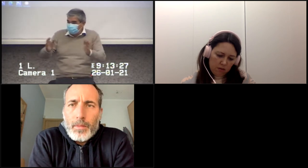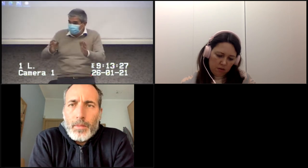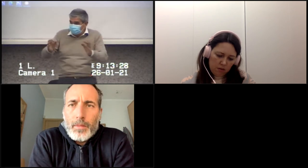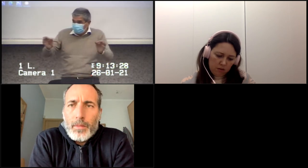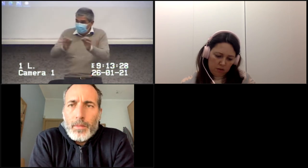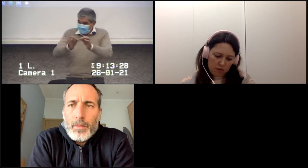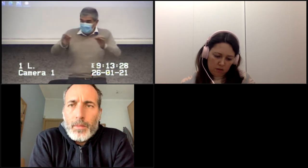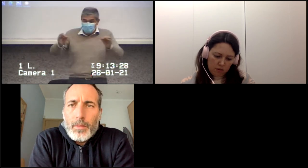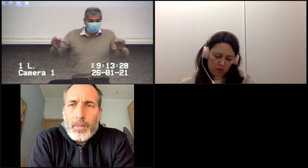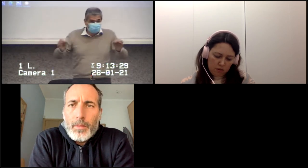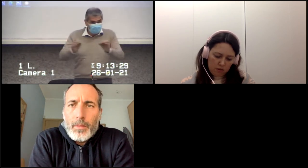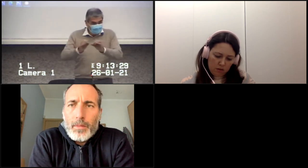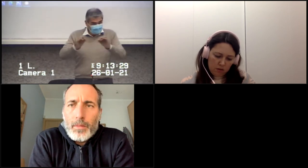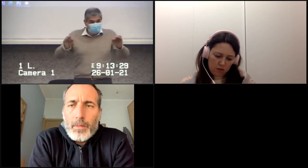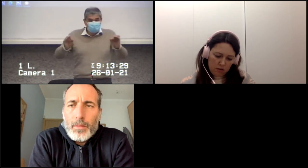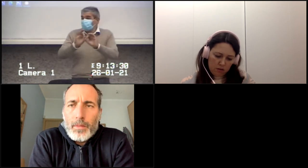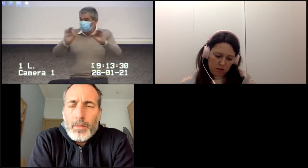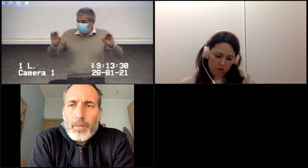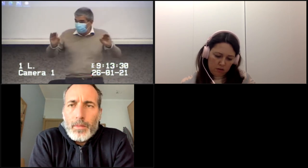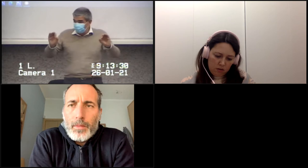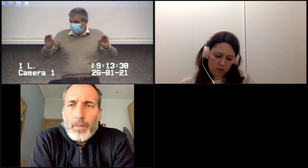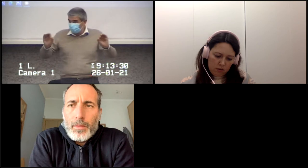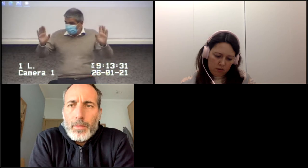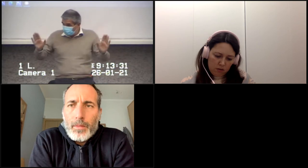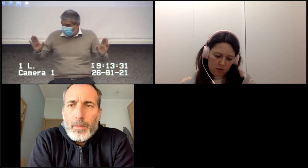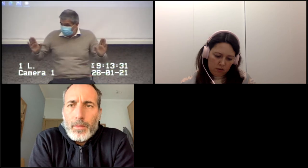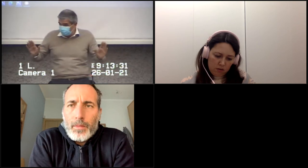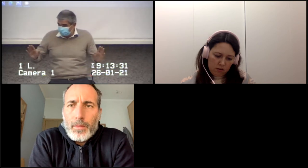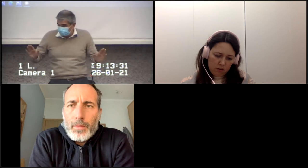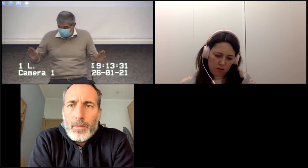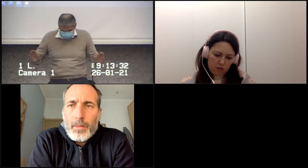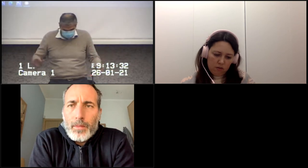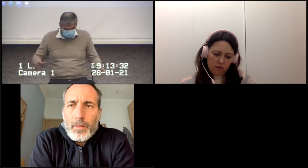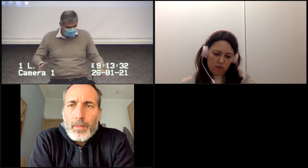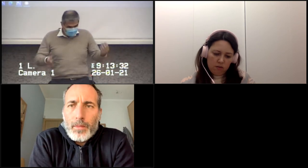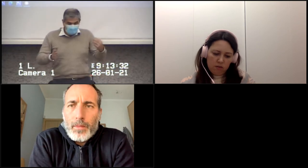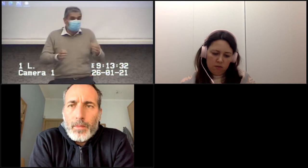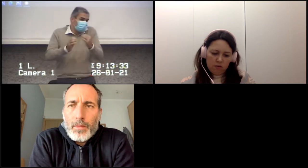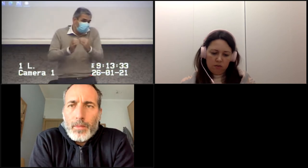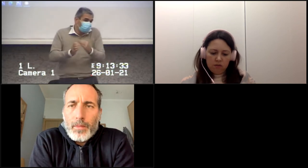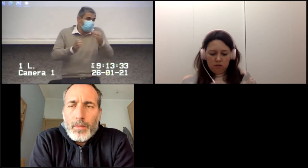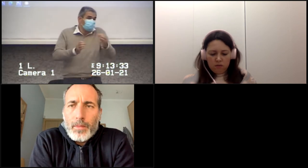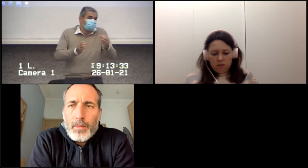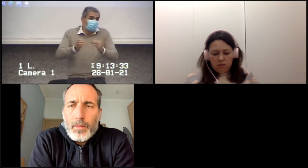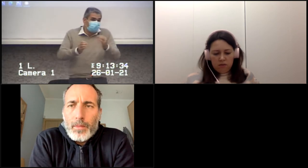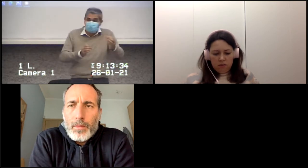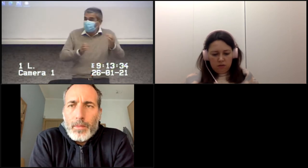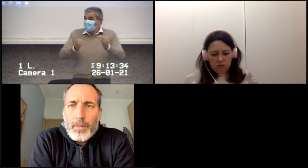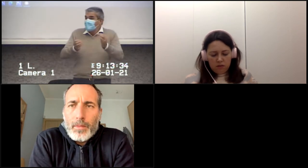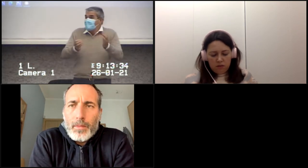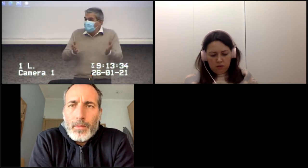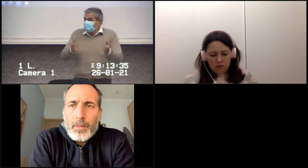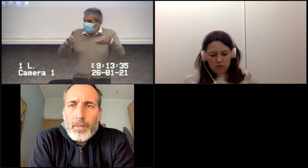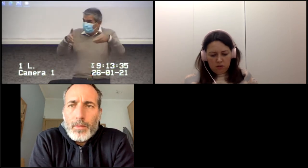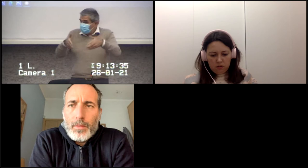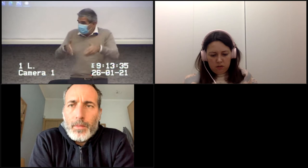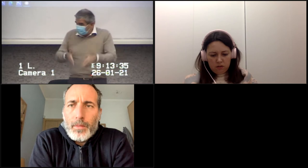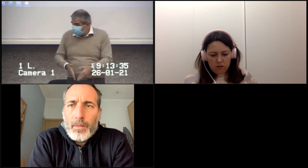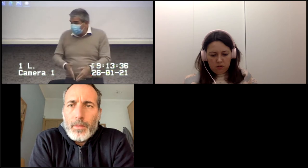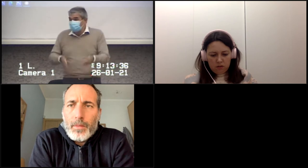una situazione appunto di neutralizzazione complessiva delle norme. Quindi ecco che bisogna calare